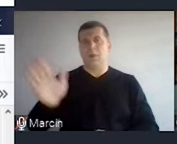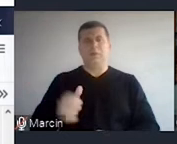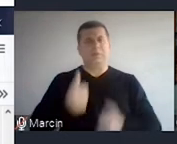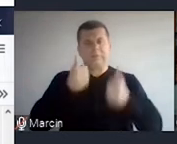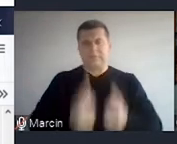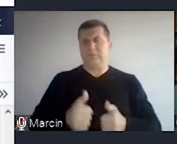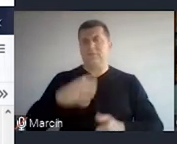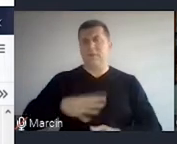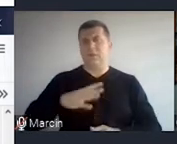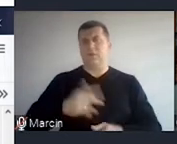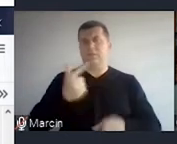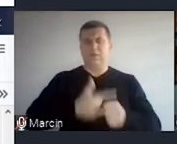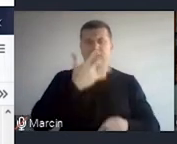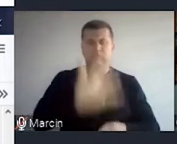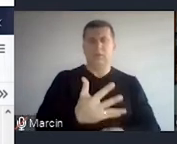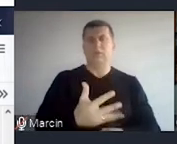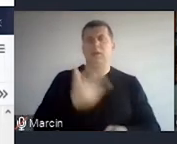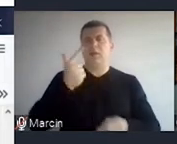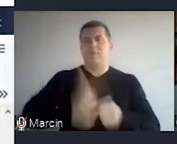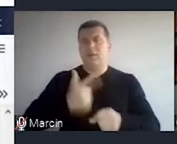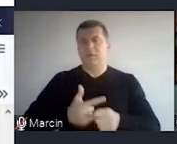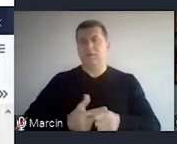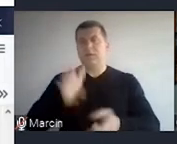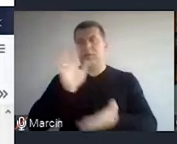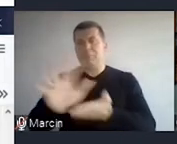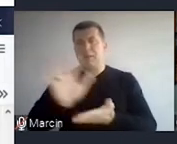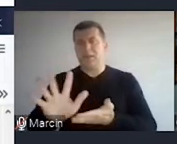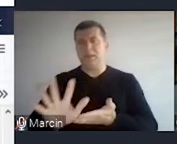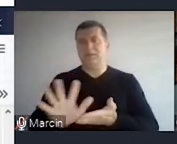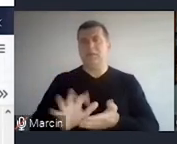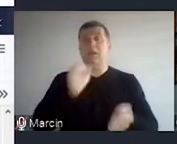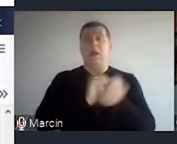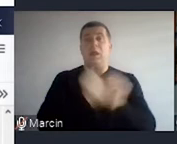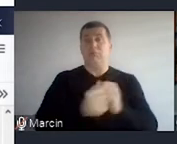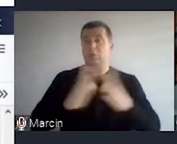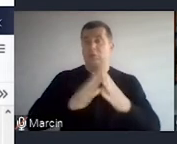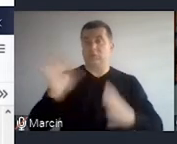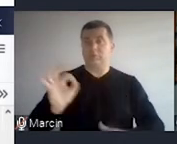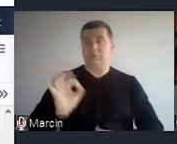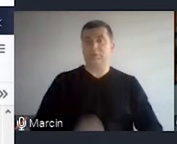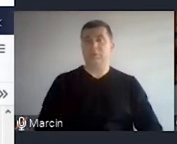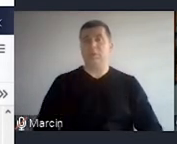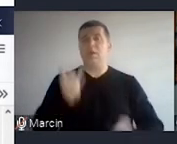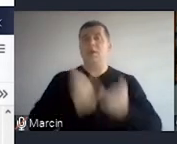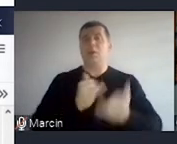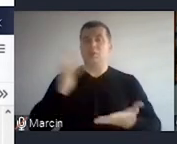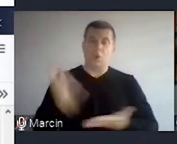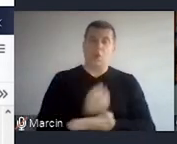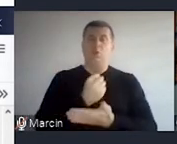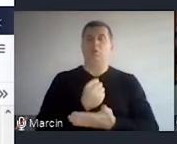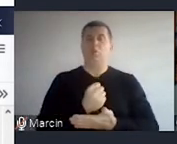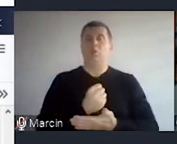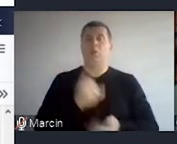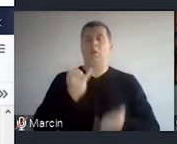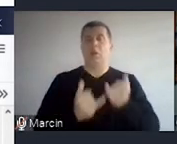sztywne wartości 25, 20, 15 albo 10%. Jeśli osiągnął,